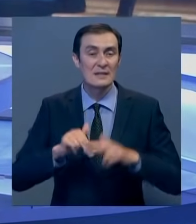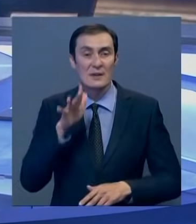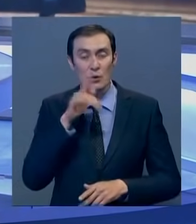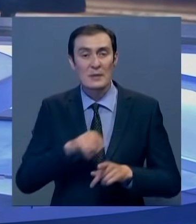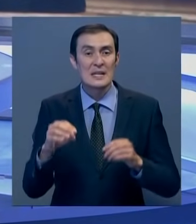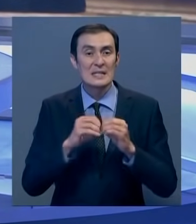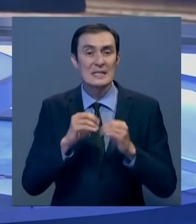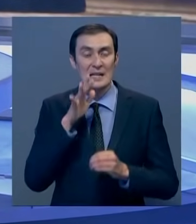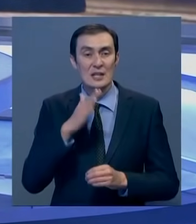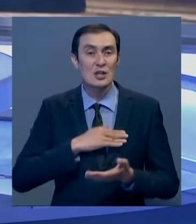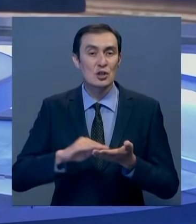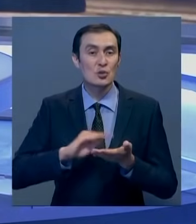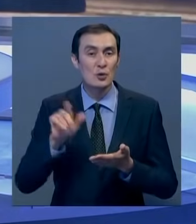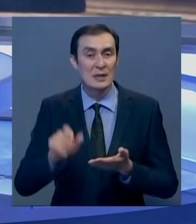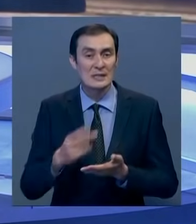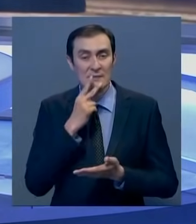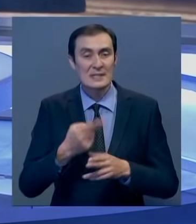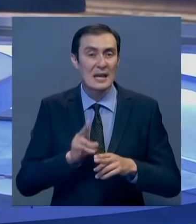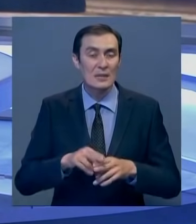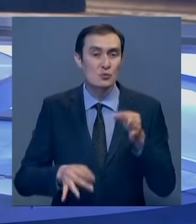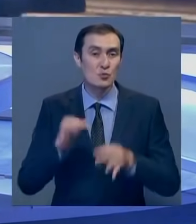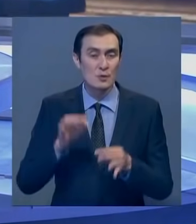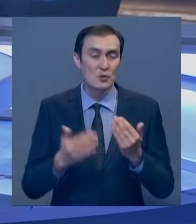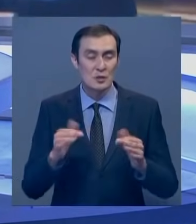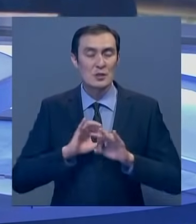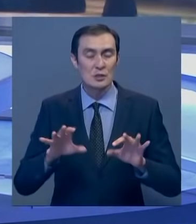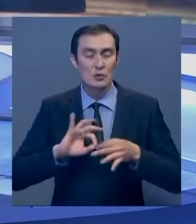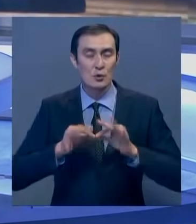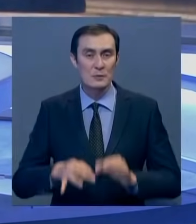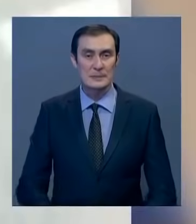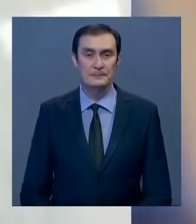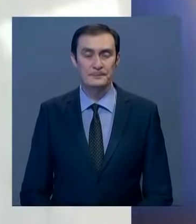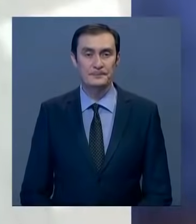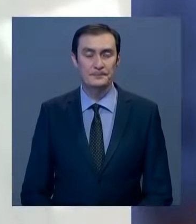10 лет. Наши журналисты следили за процессом и расскажут подробности.